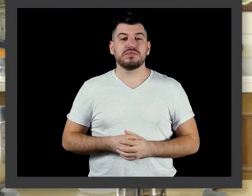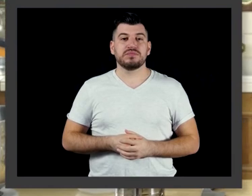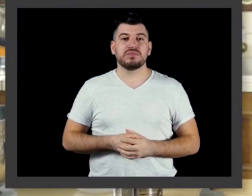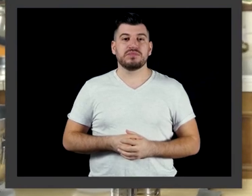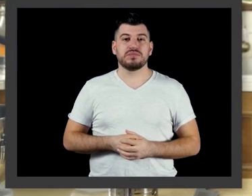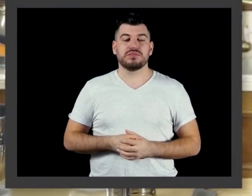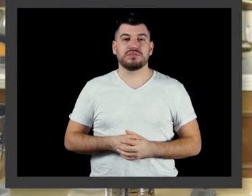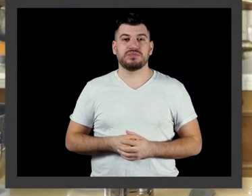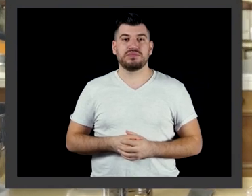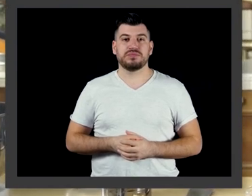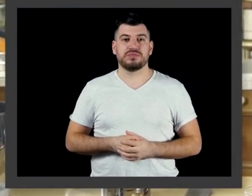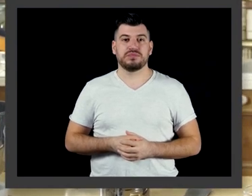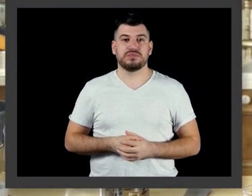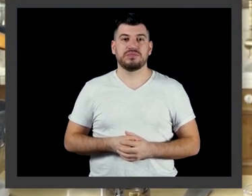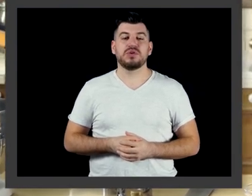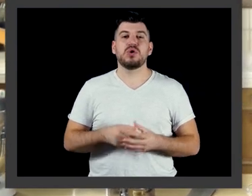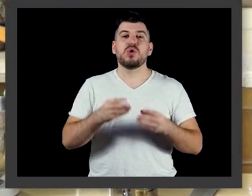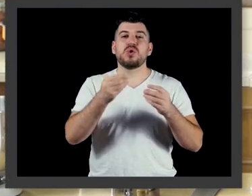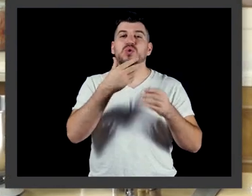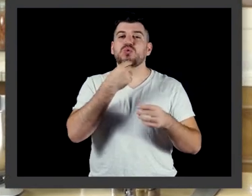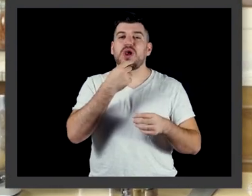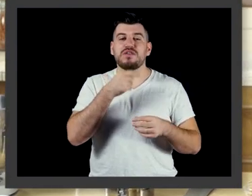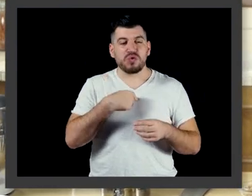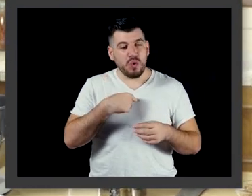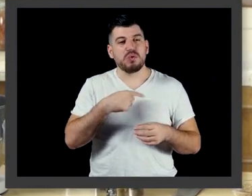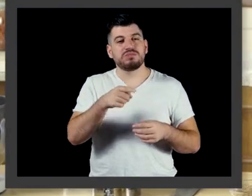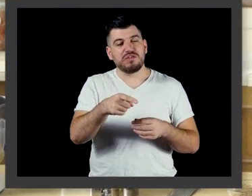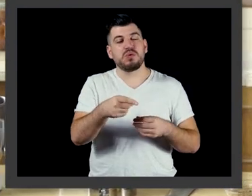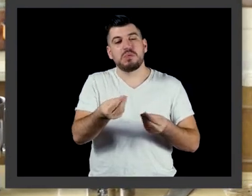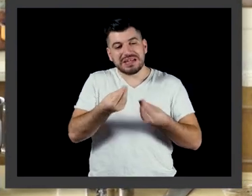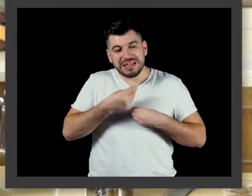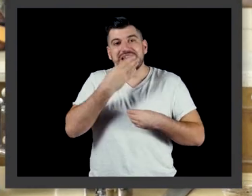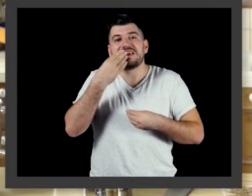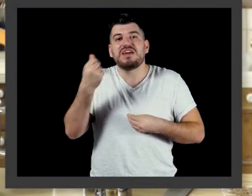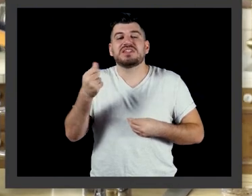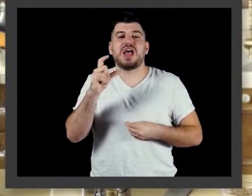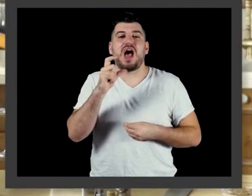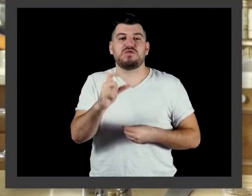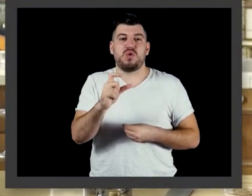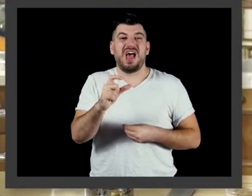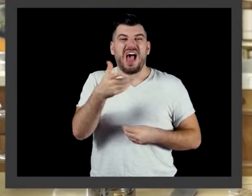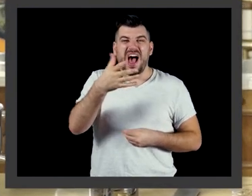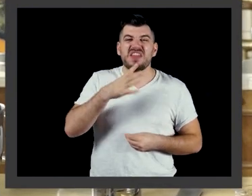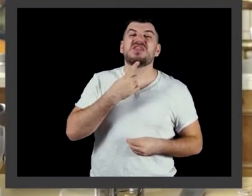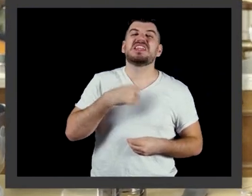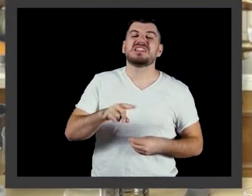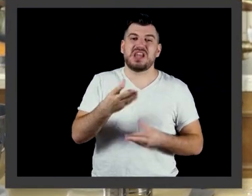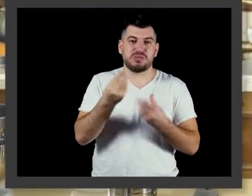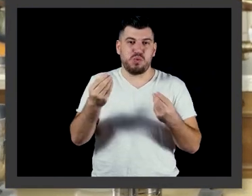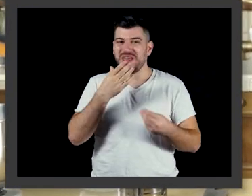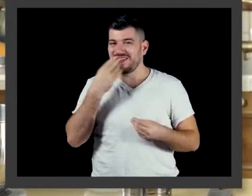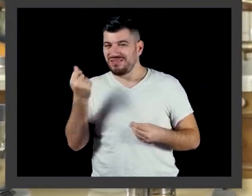δίνει την αίσθηση ότι τρώμε αυγό. Άμα θέλετε να ελαττώσετε την αίσθηση του αυγού, τότε βάζετε λιγότερα ασπράδια. Γι' αυτό το λόγο και εγώ